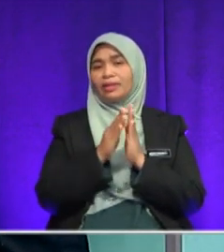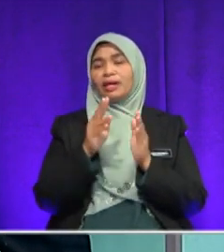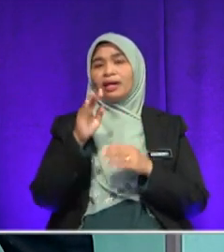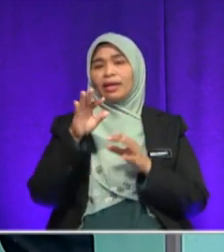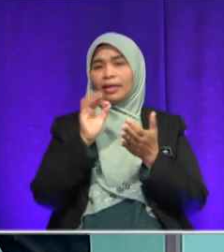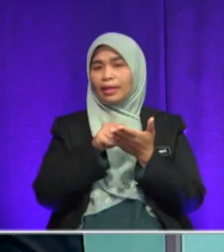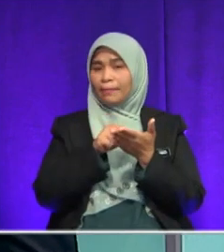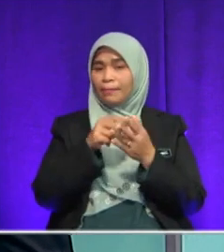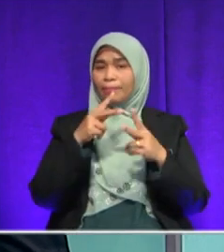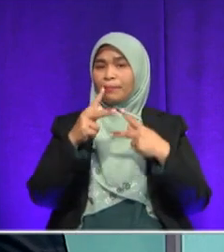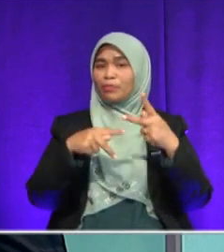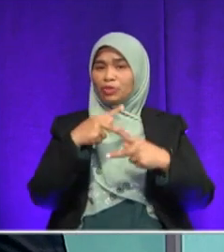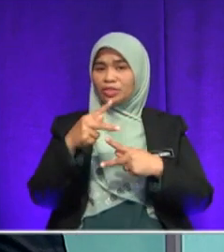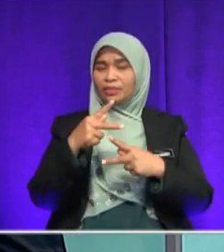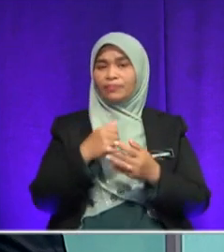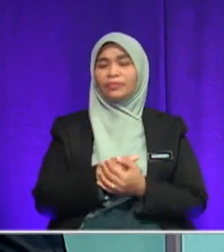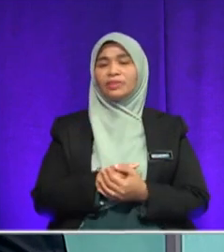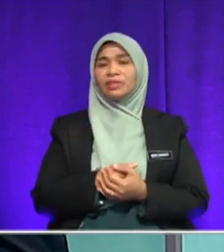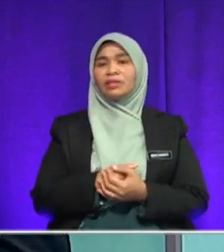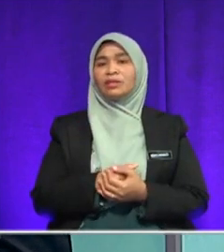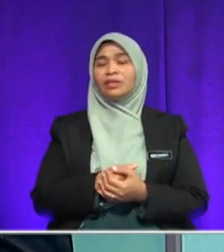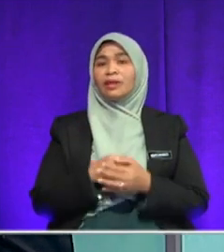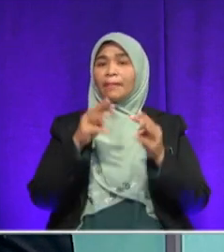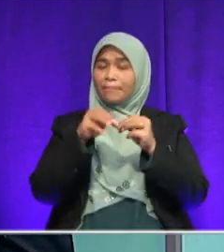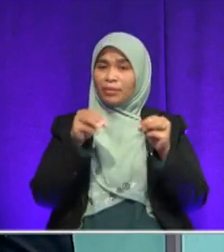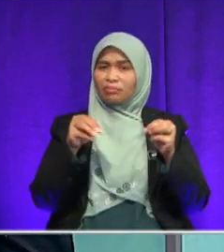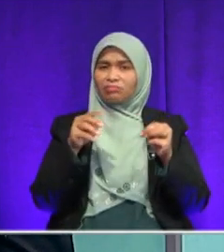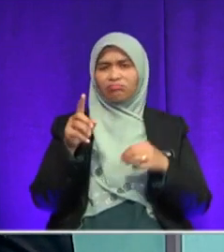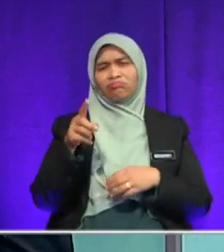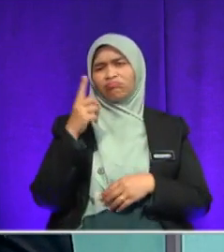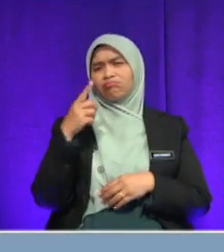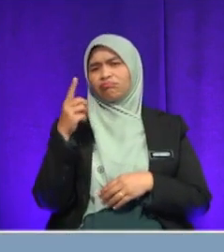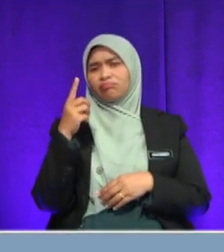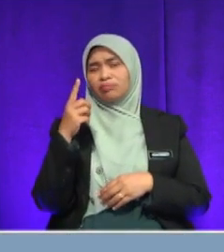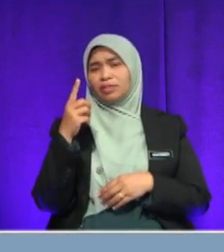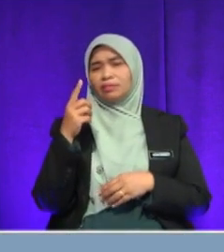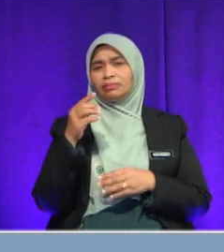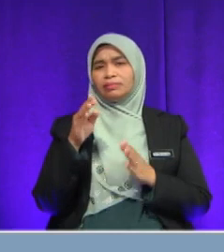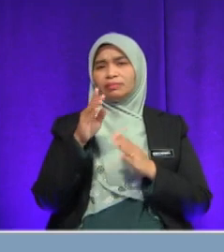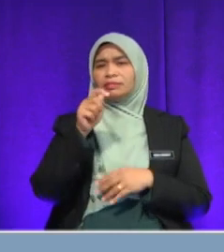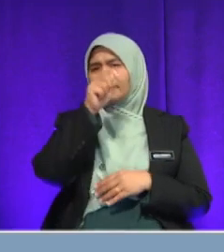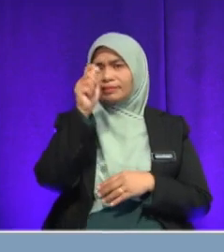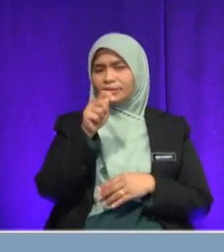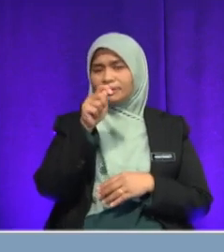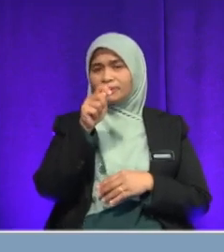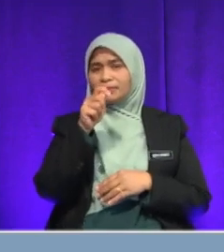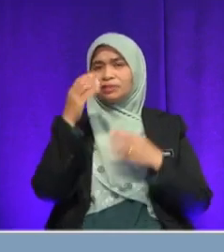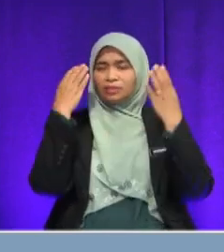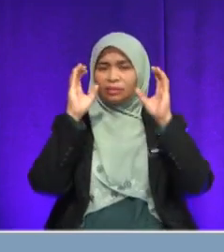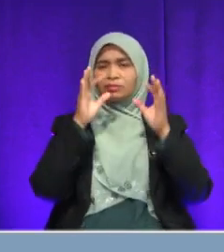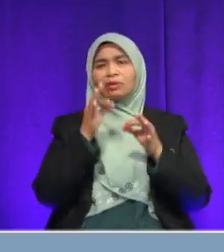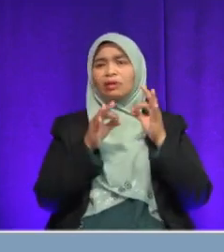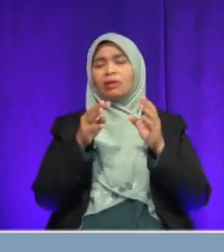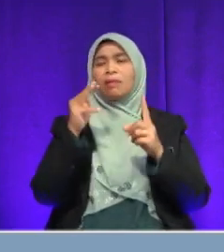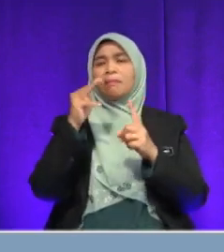so pelajar-pelajar, maafkan saya, murid-murid selalu tertanya-tanya, cikgu, kalau markah 4